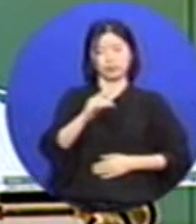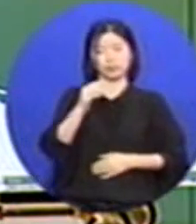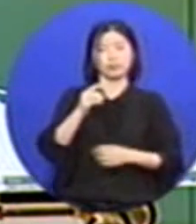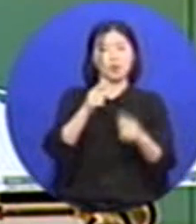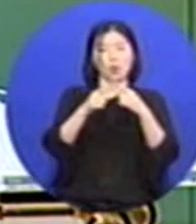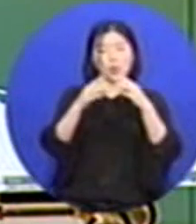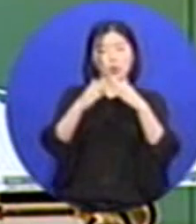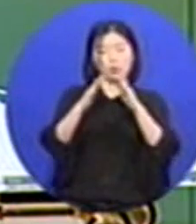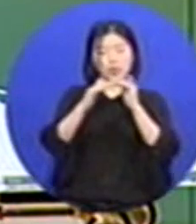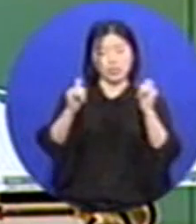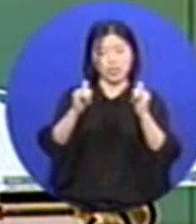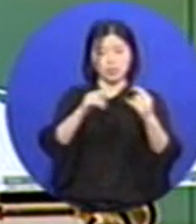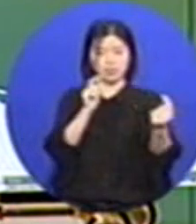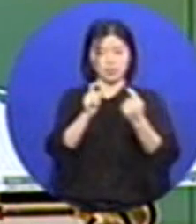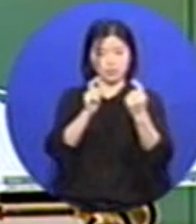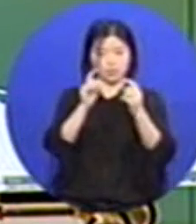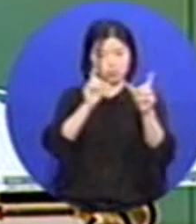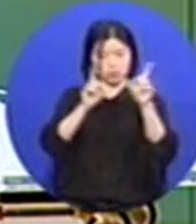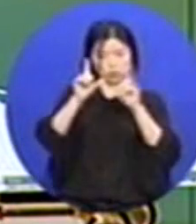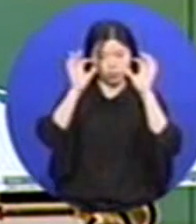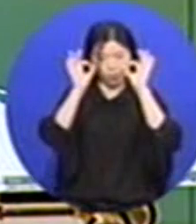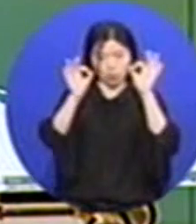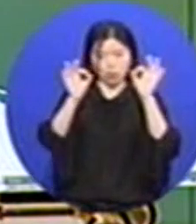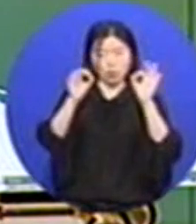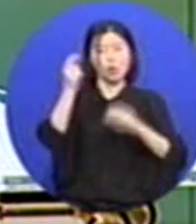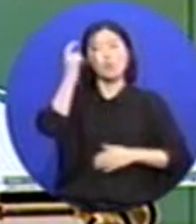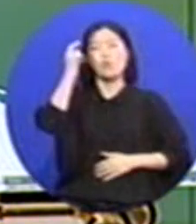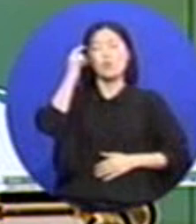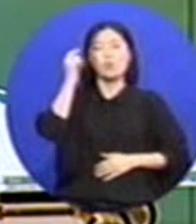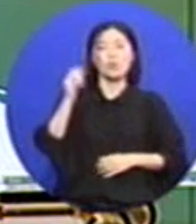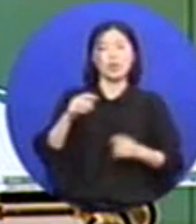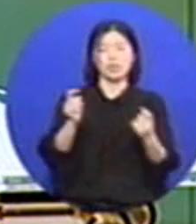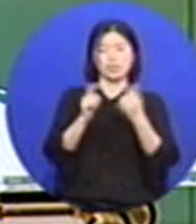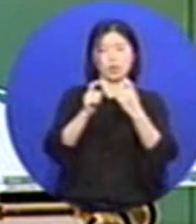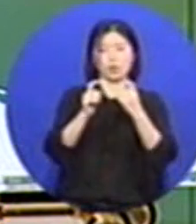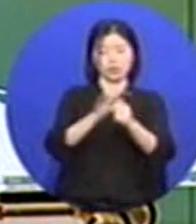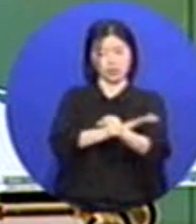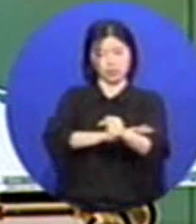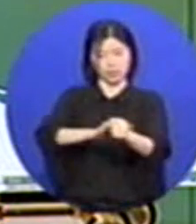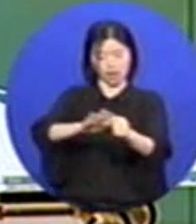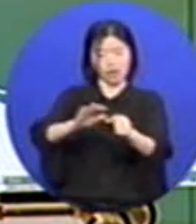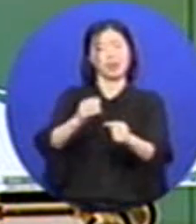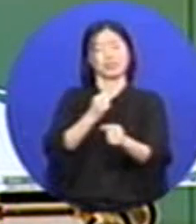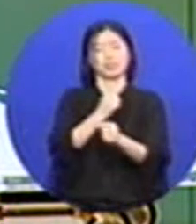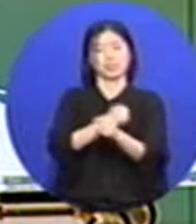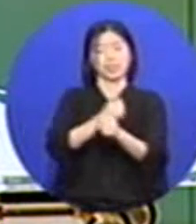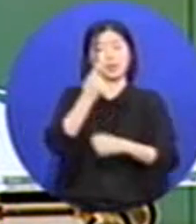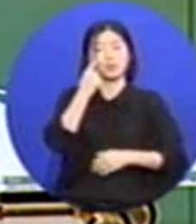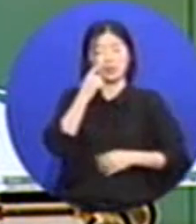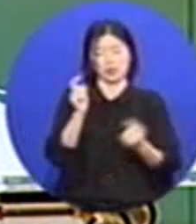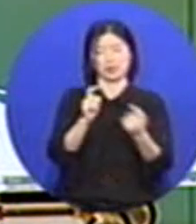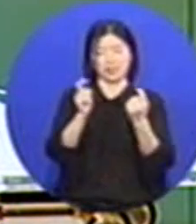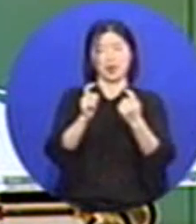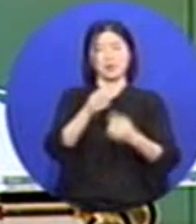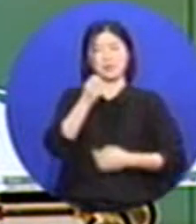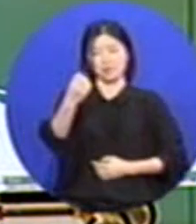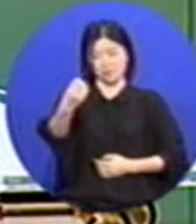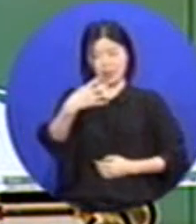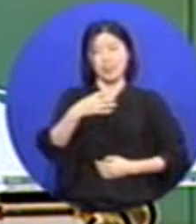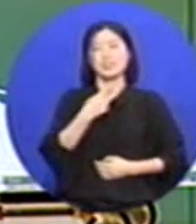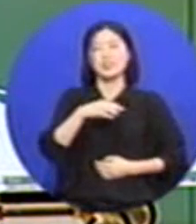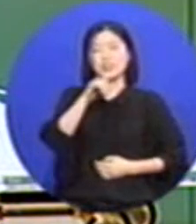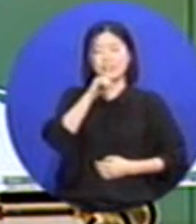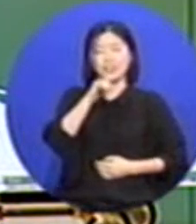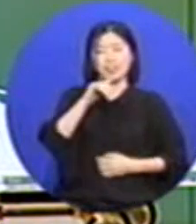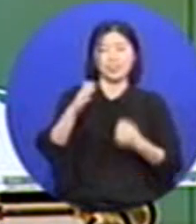길래 왜 싸우냐고 그랬더니 다 잘 해보자고 싸우는 겁니다 그래요 그래서 그